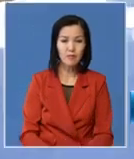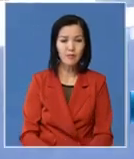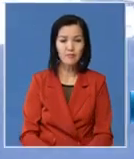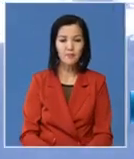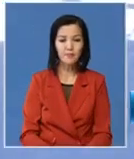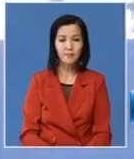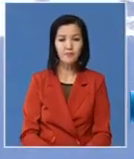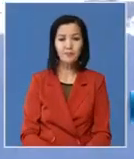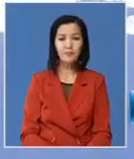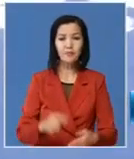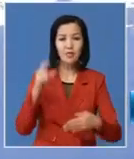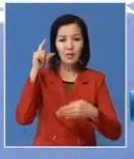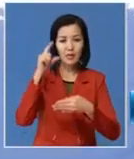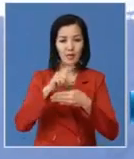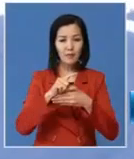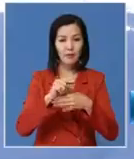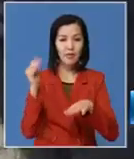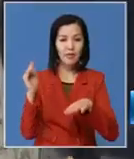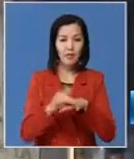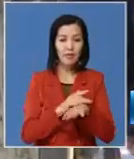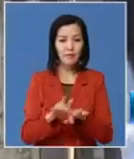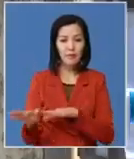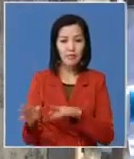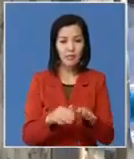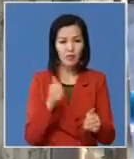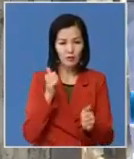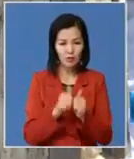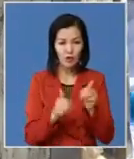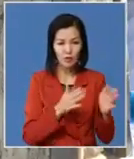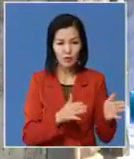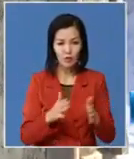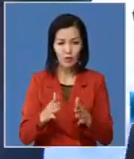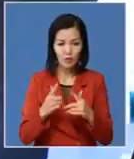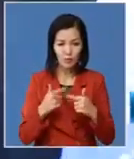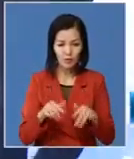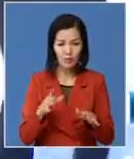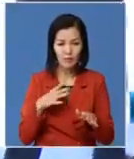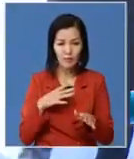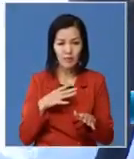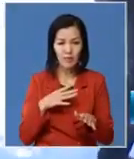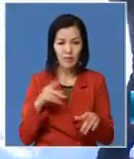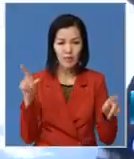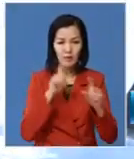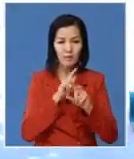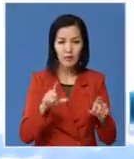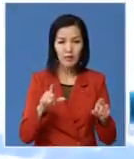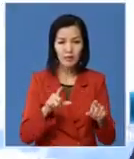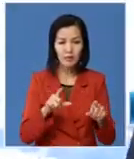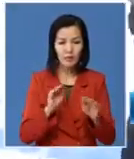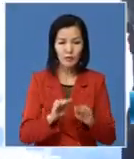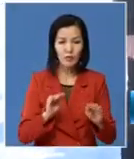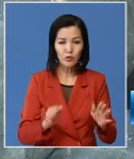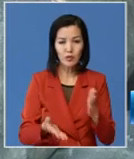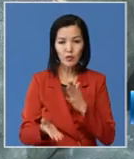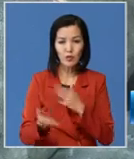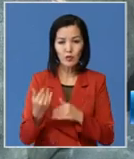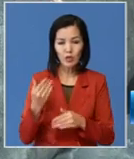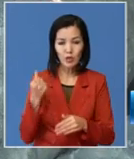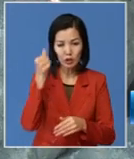жасыл ел штабының ұйымдастыруымен облыс төңірегінде маусым кезінде 101 шара атқарылды. Бұның ішінде жасақшыларымыз тек